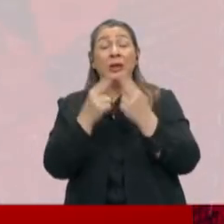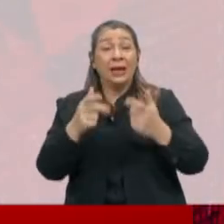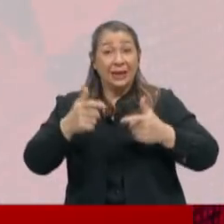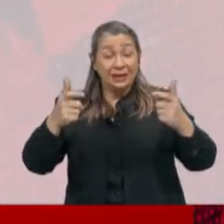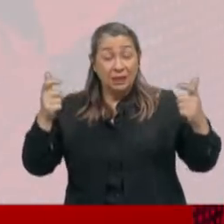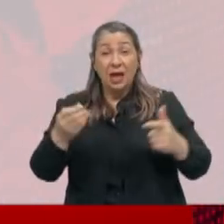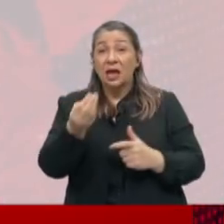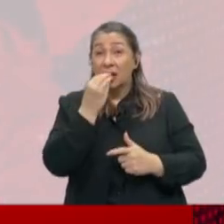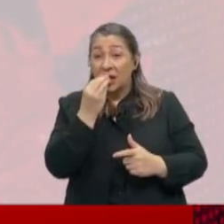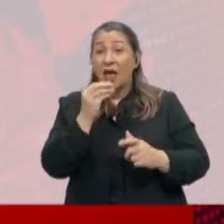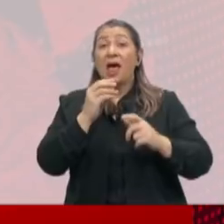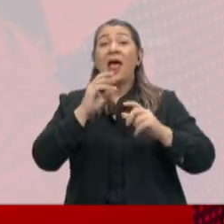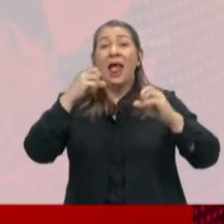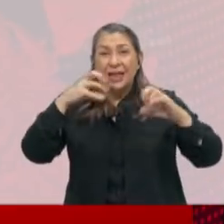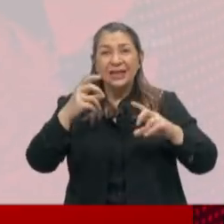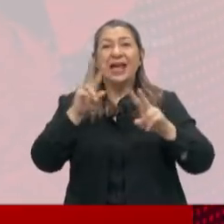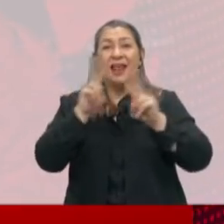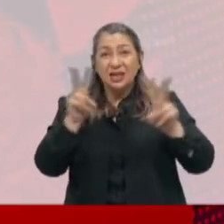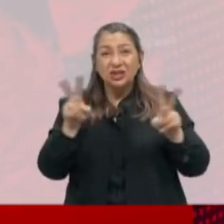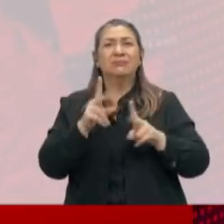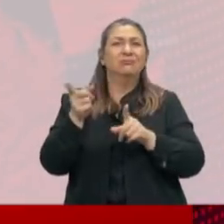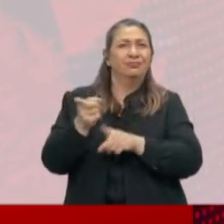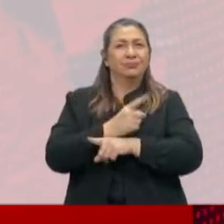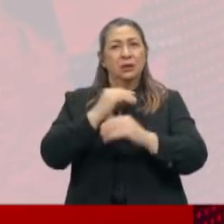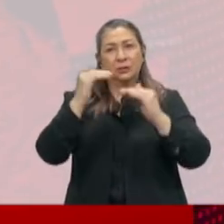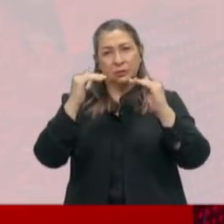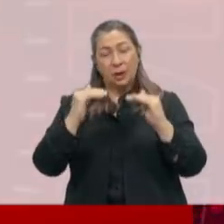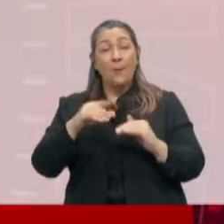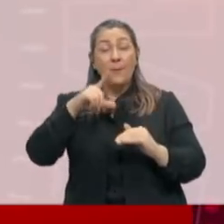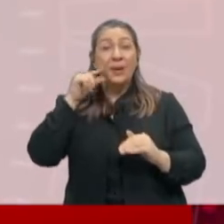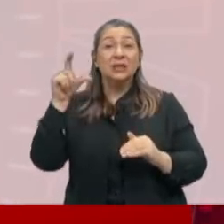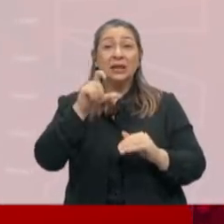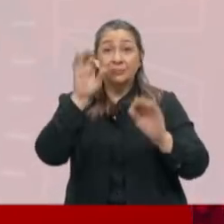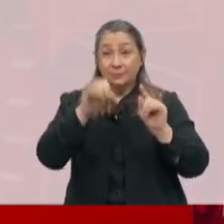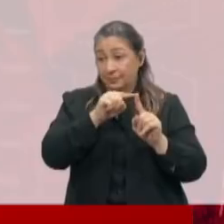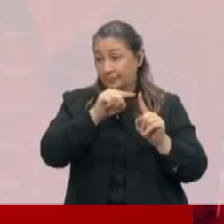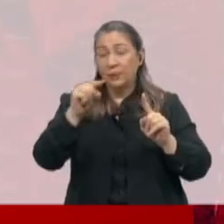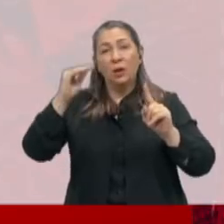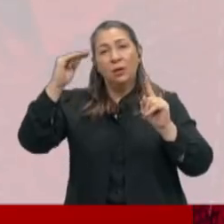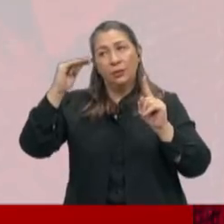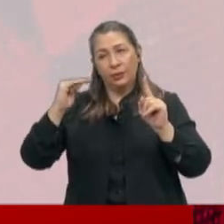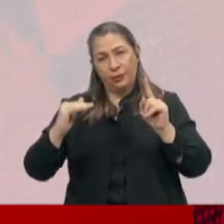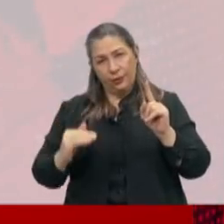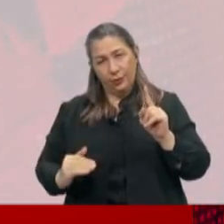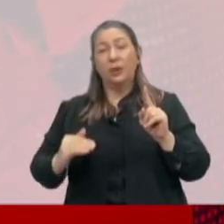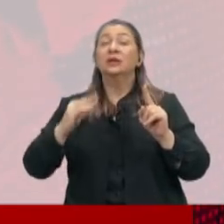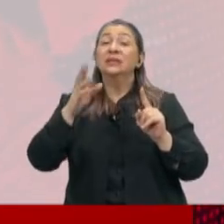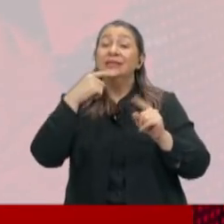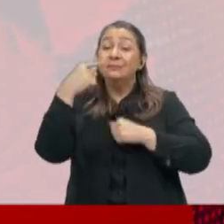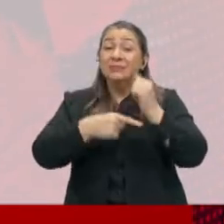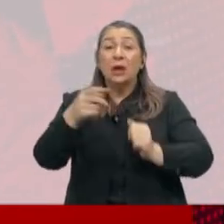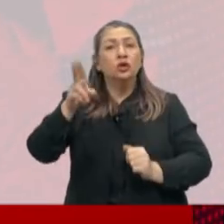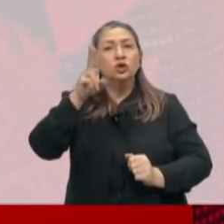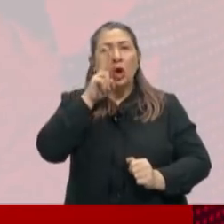gelişmeler, gıda ve enerji fiyatlarındaki gerileme ile birlikte Mayıs ayından itibaren düşüş yaşanacağını, sene sonunda